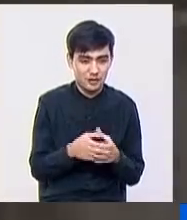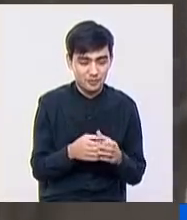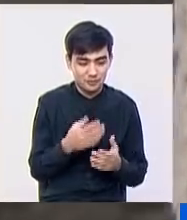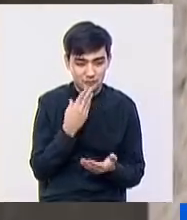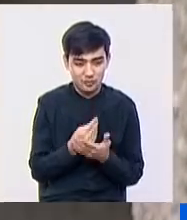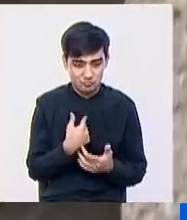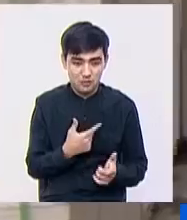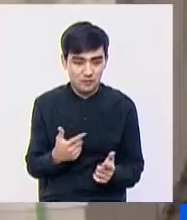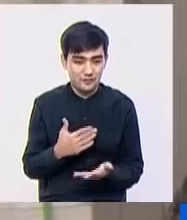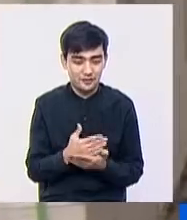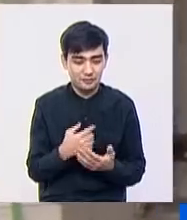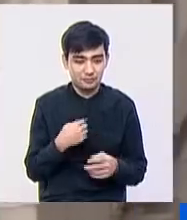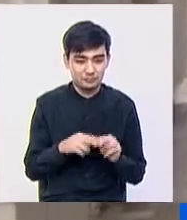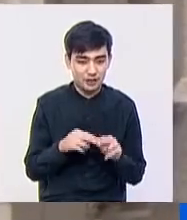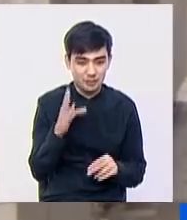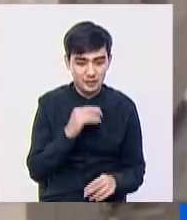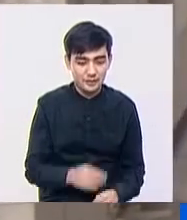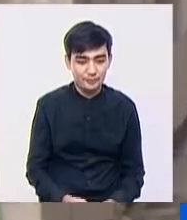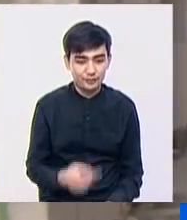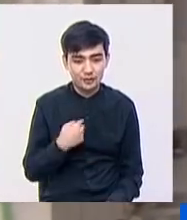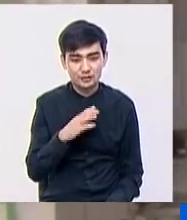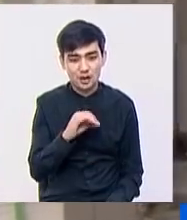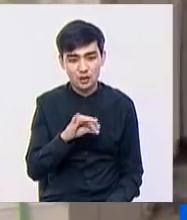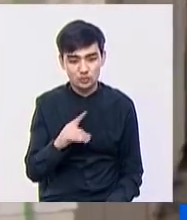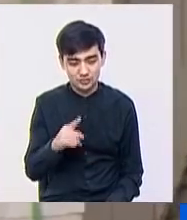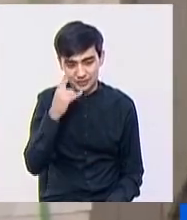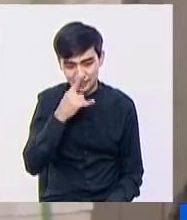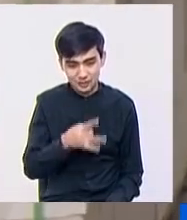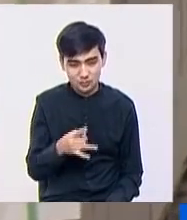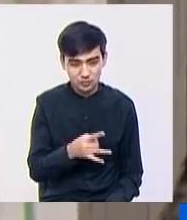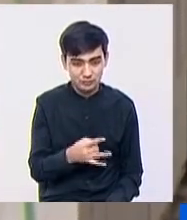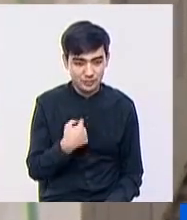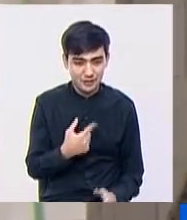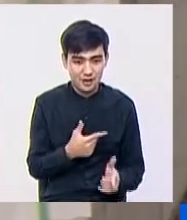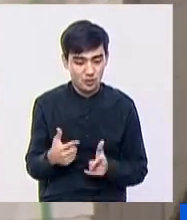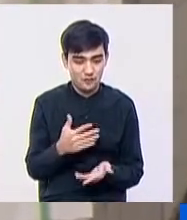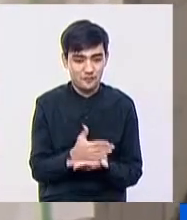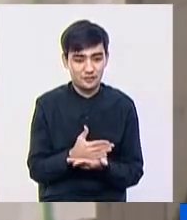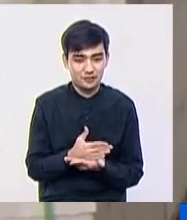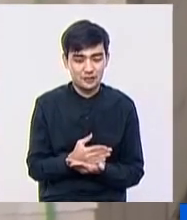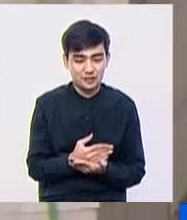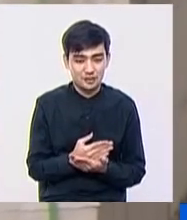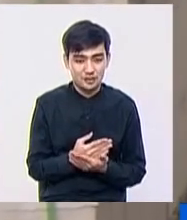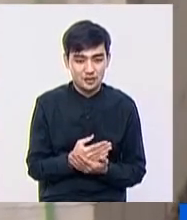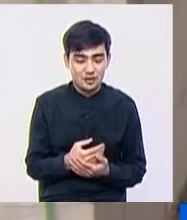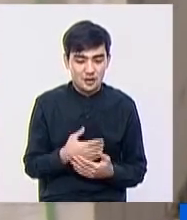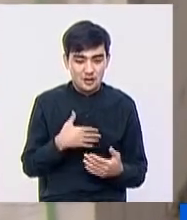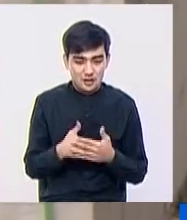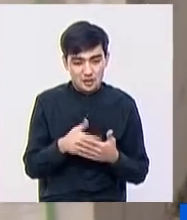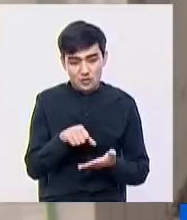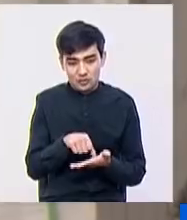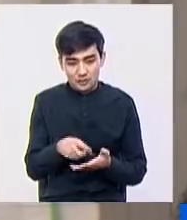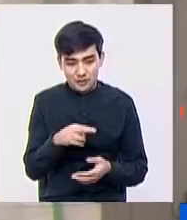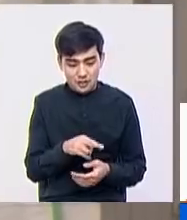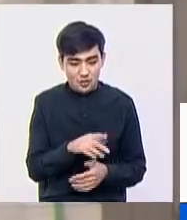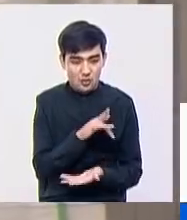свою готовность. Мы как Союз строительной отрасли Республики Казахстан готовы принять активное участие в